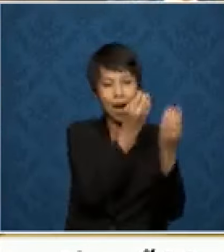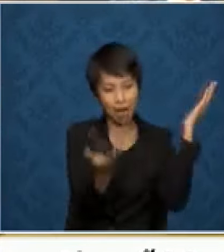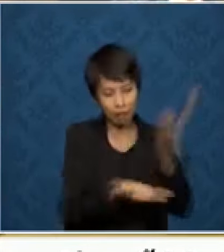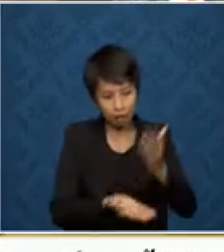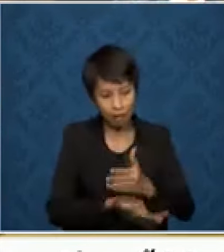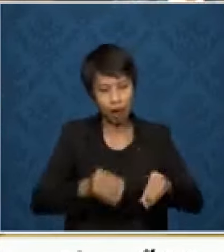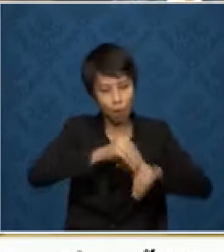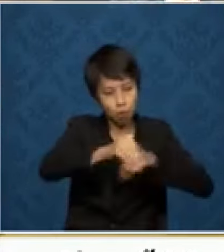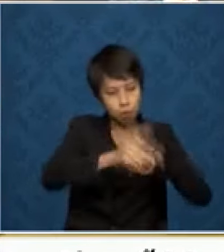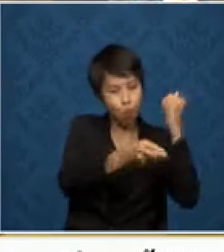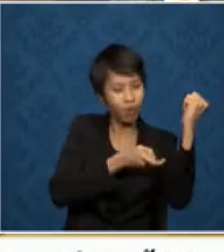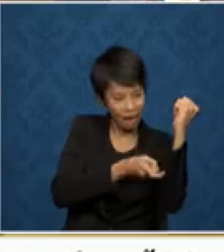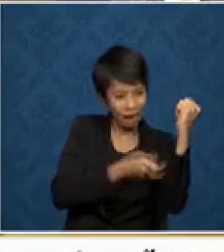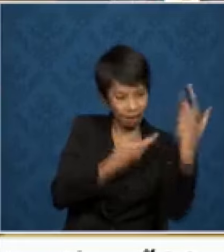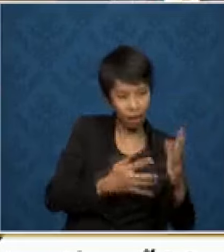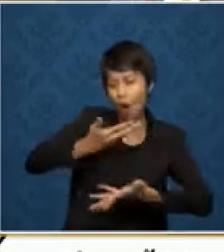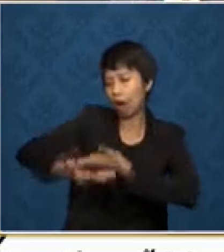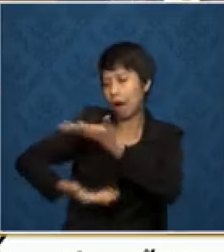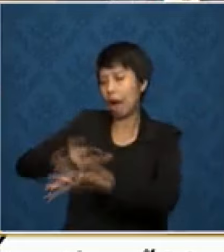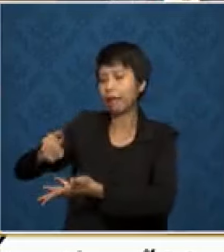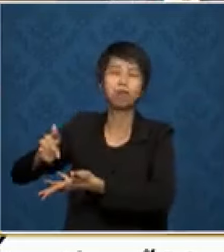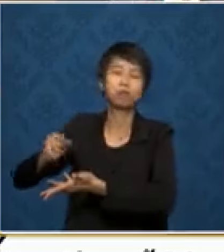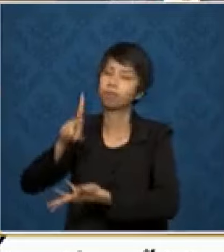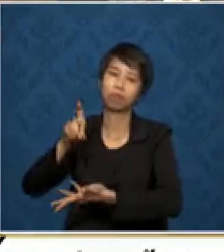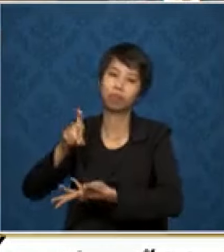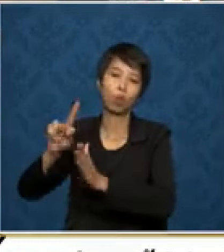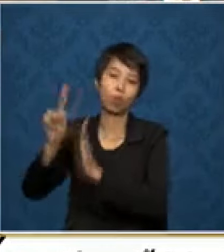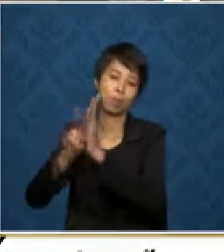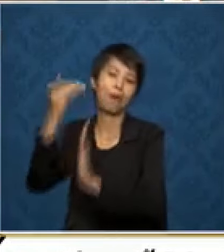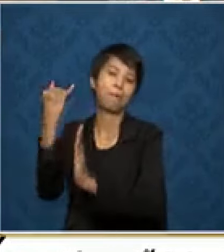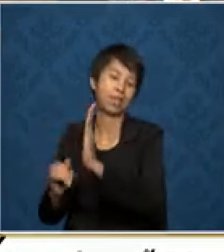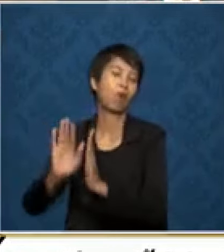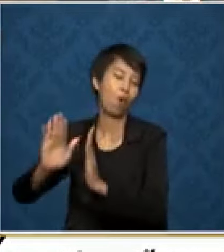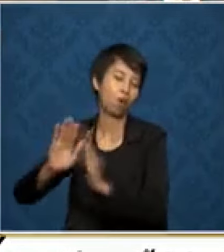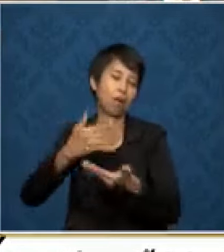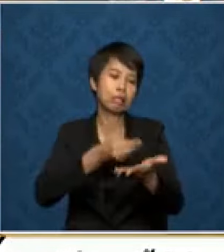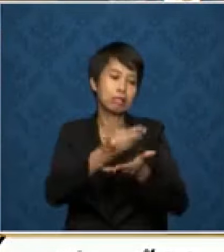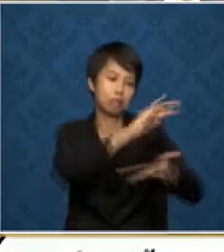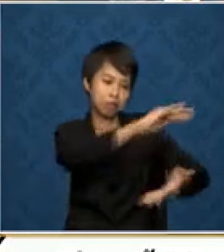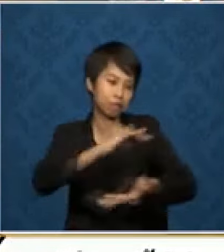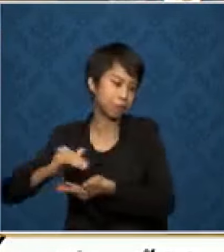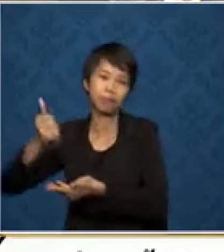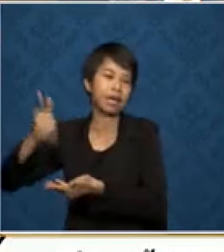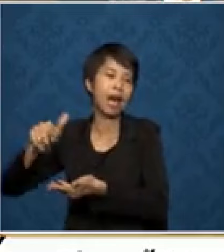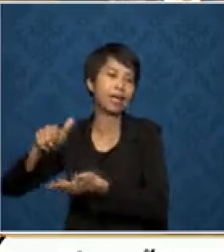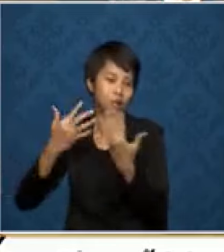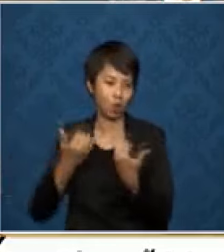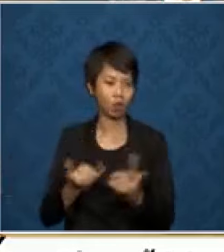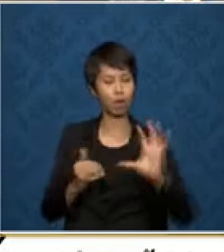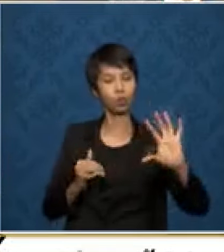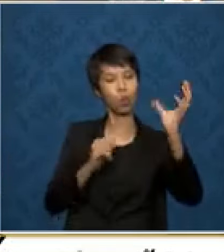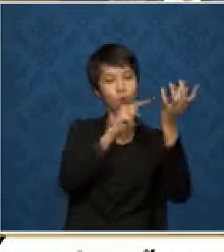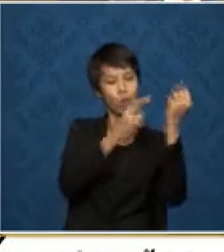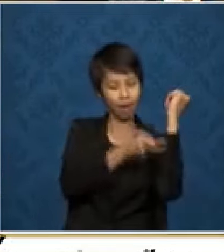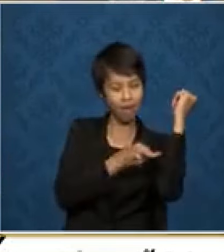ขายประเทศเขาเขานำเข้าไม่ได้มันผิดกฎหมายยางในโลกก็เลยเหนือน้อยลงจึงต้อง